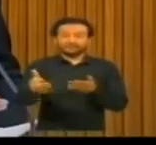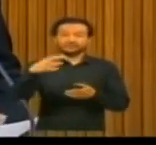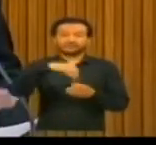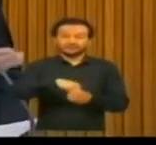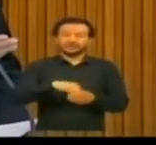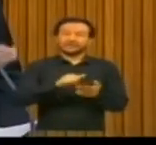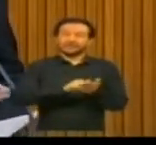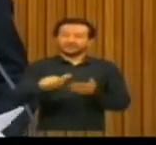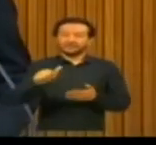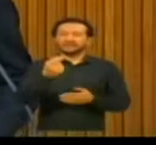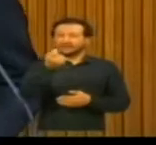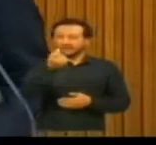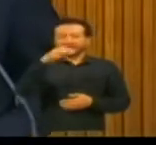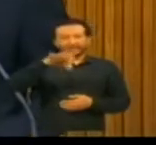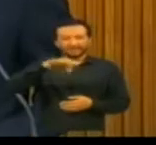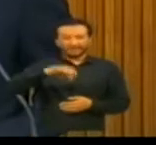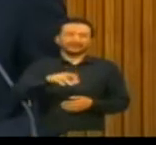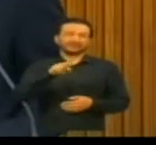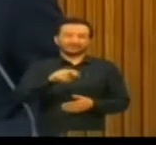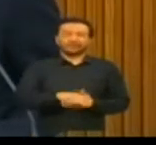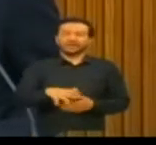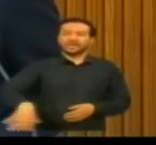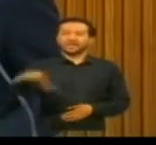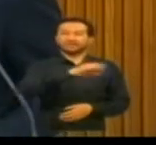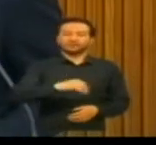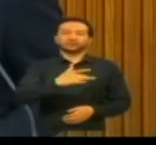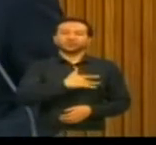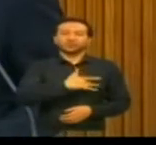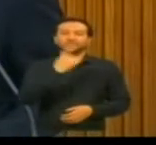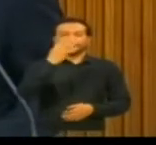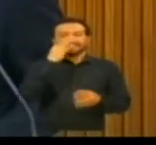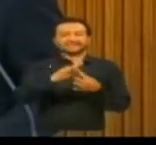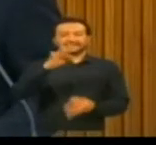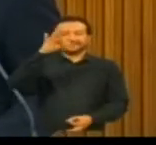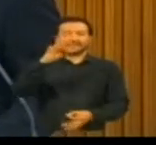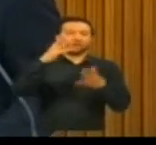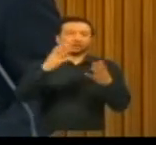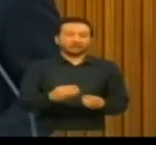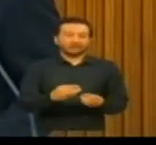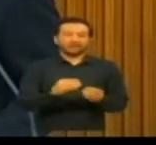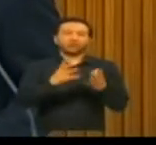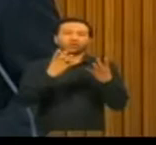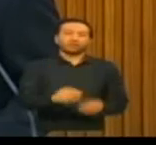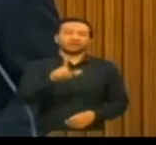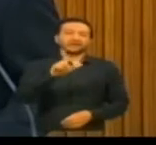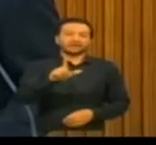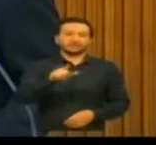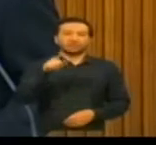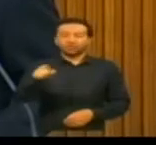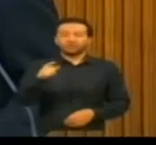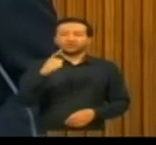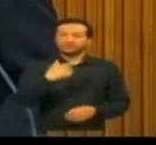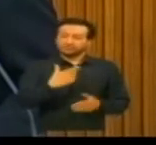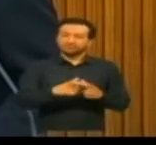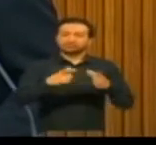her alın terinin damlası hepimizin yüreğinde bir insan, bir insan olarak durmak ve onu biz